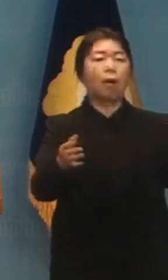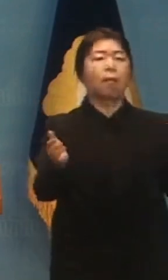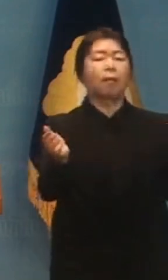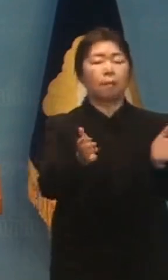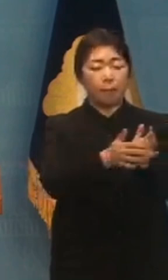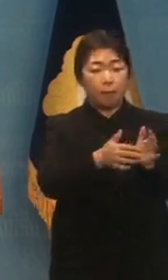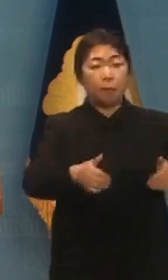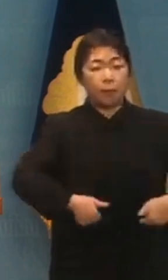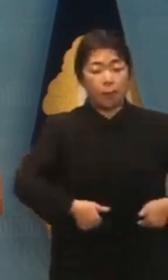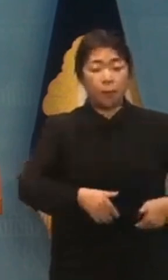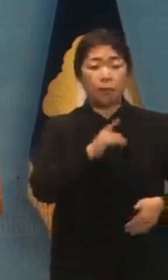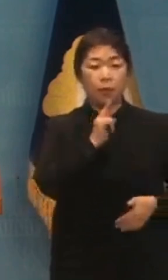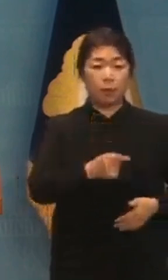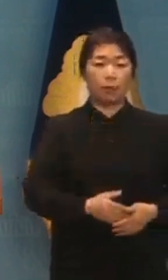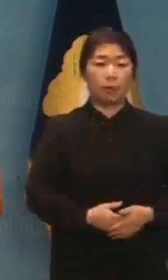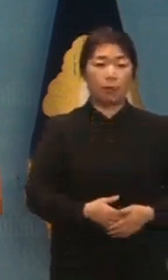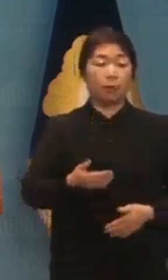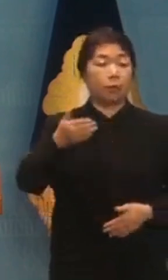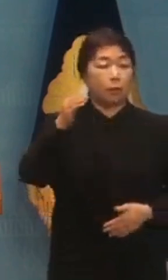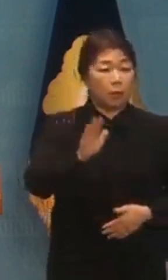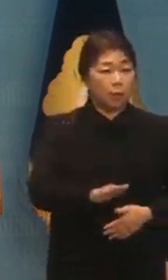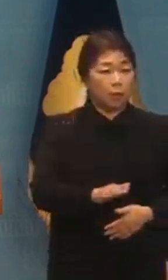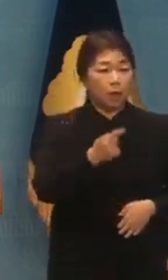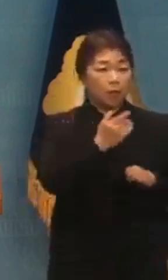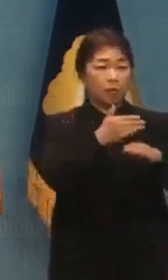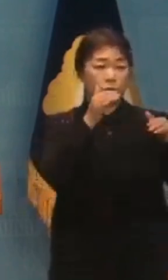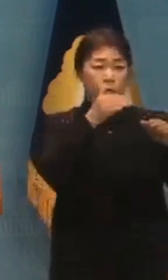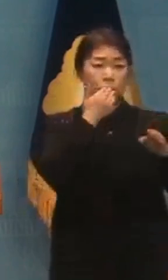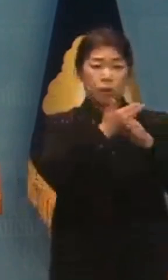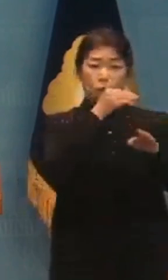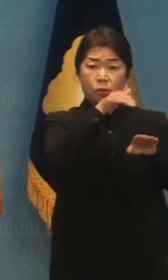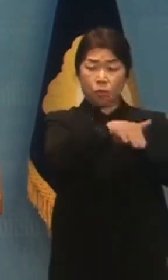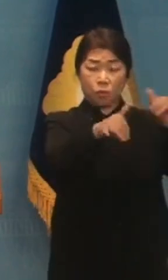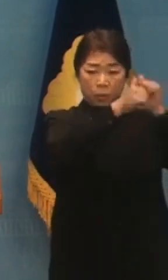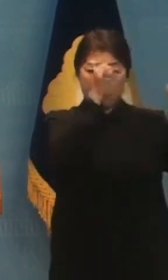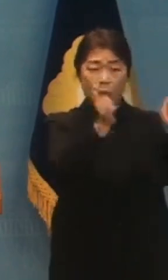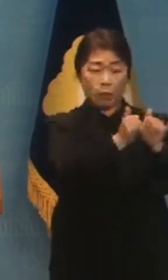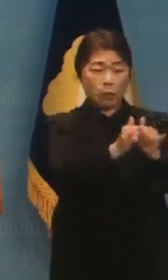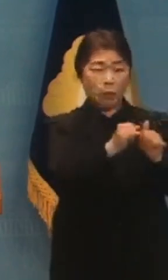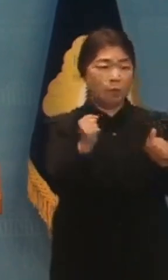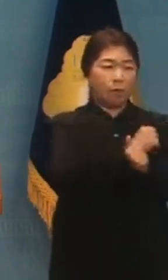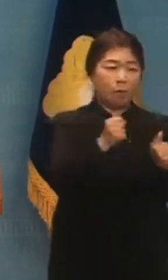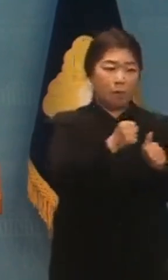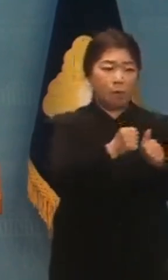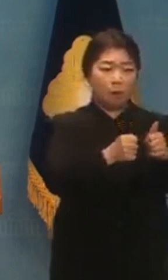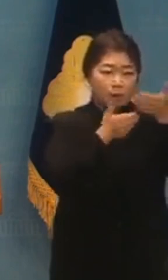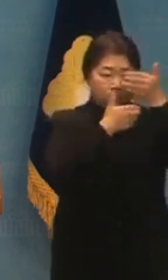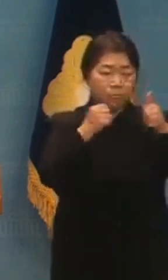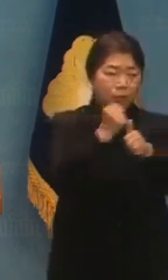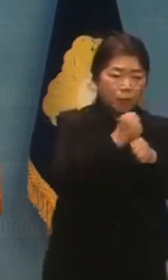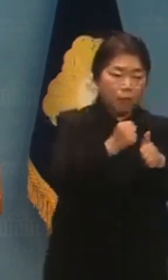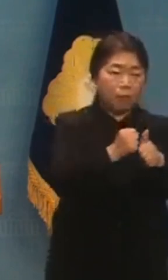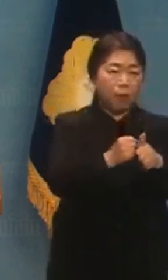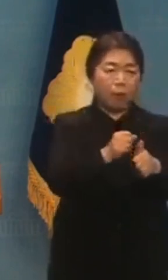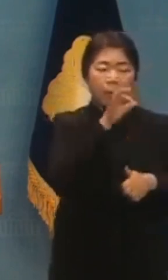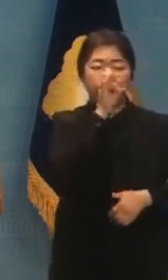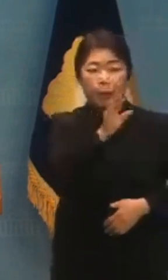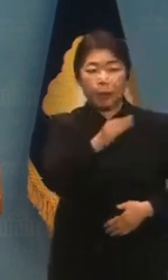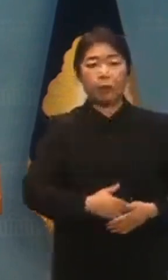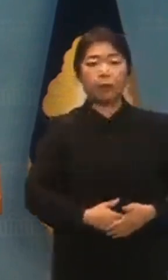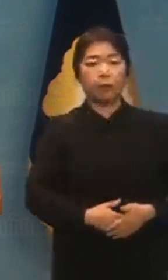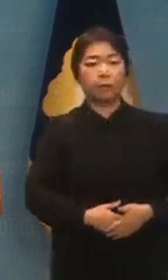민주사회에서는 폭력과 테러는 용납될 수 없습니다. 엄정 수사로 진상을